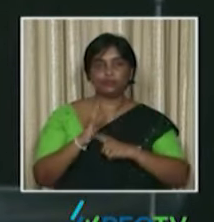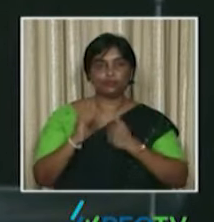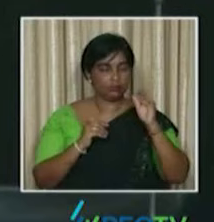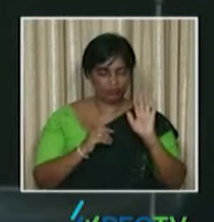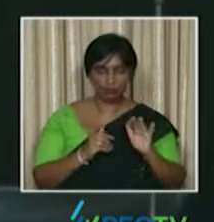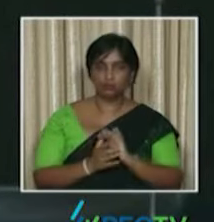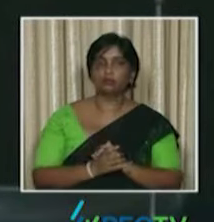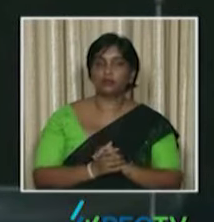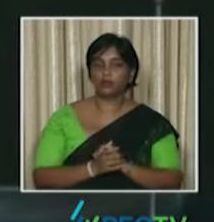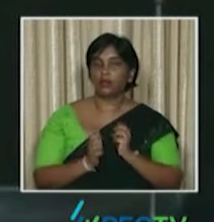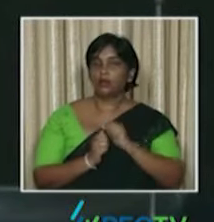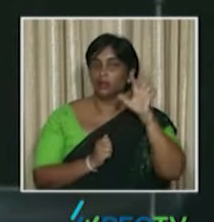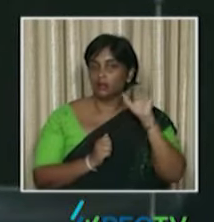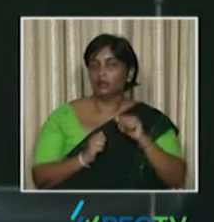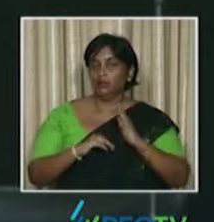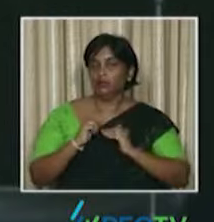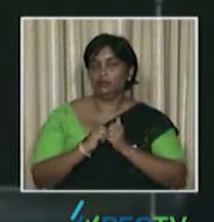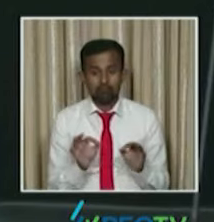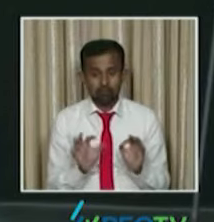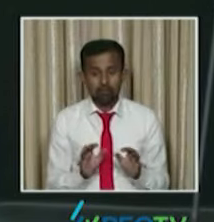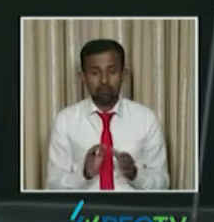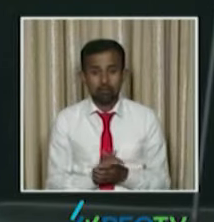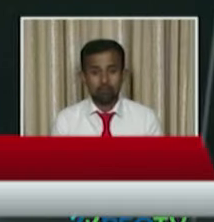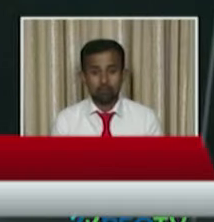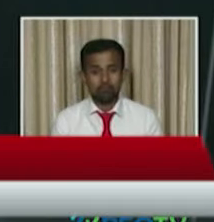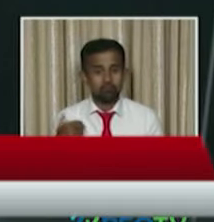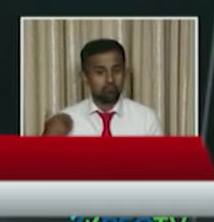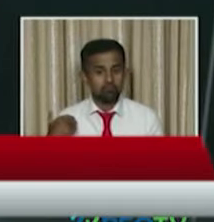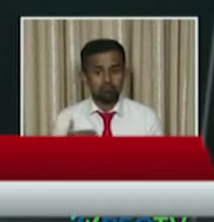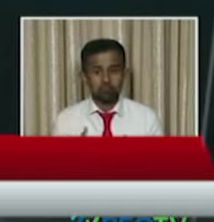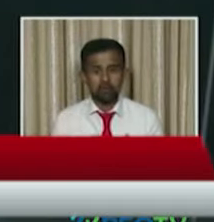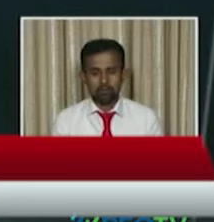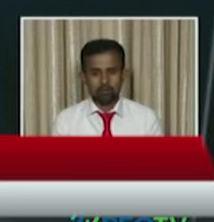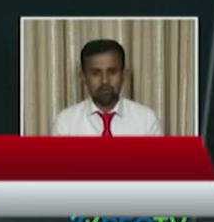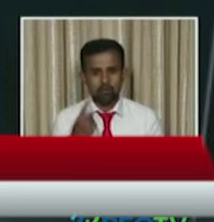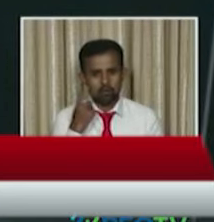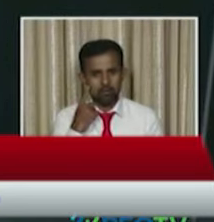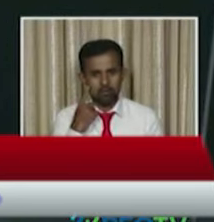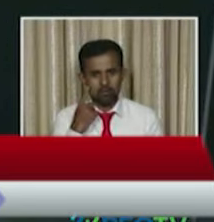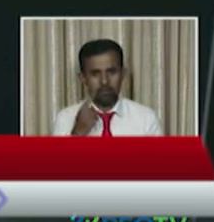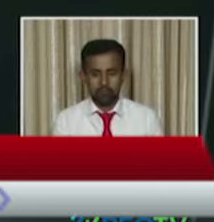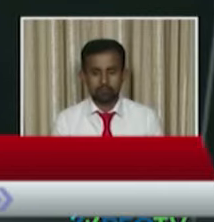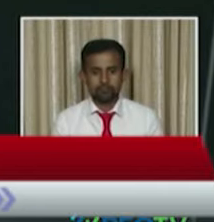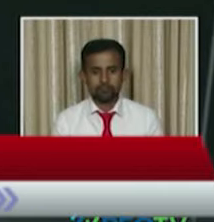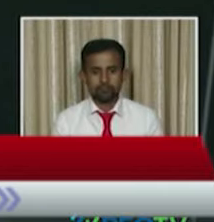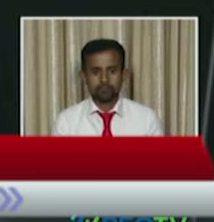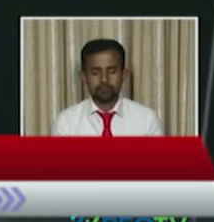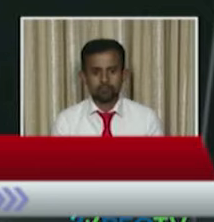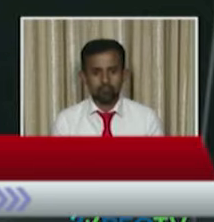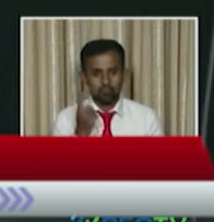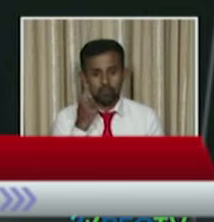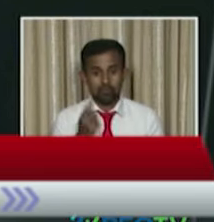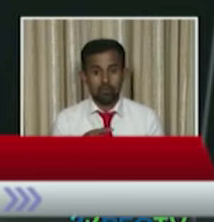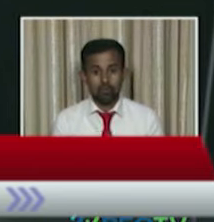මාසයේ වෙනකොට ගෙනීමට දැනට කටයුතු සිදු කරමින් පවතී මෙතෙක් කල් ගෙනාපු අයවැය ටික ක්‍රියාත්මක වුණා නම් මම හිතන්නේ අද